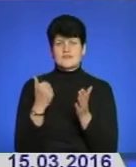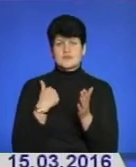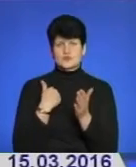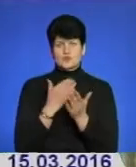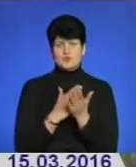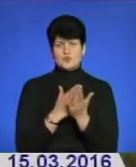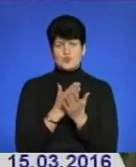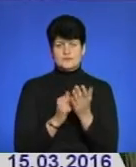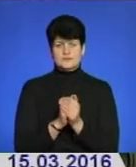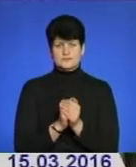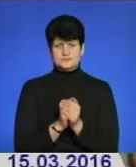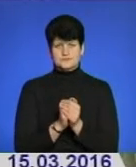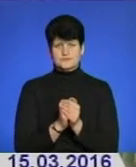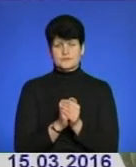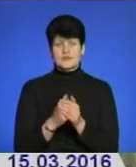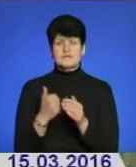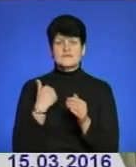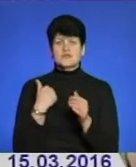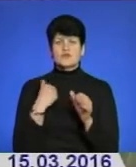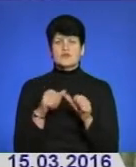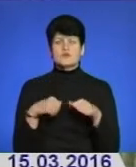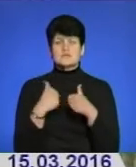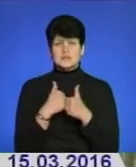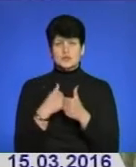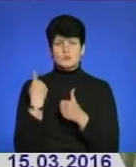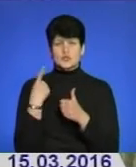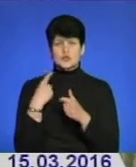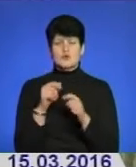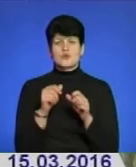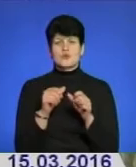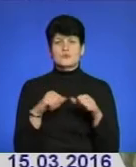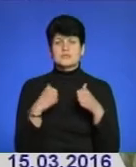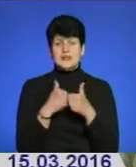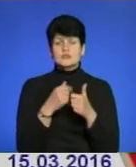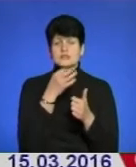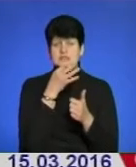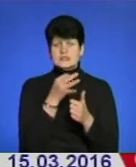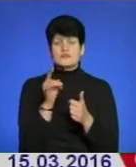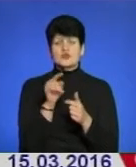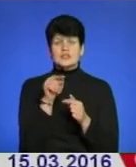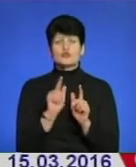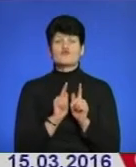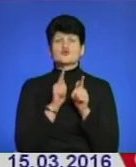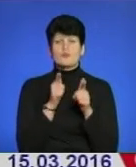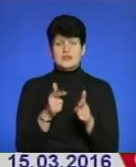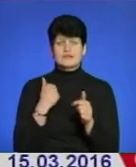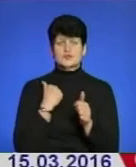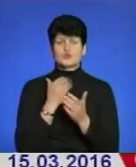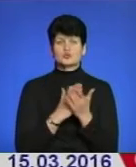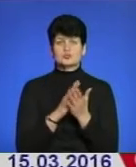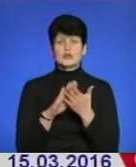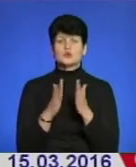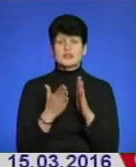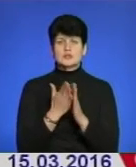далі. Військовий комісар обласного військкомату Володимир Катинський нагадав, що ті, хто вступають на військову службу за